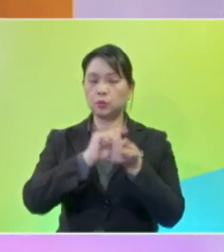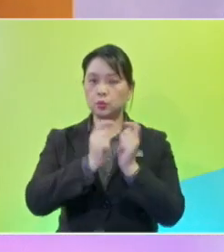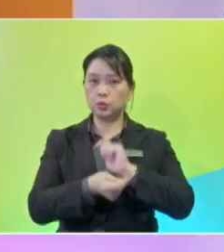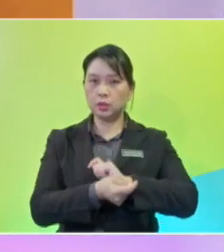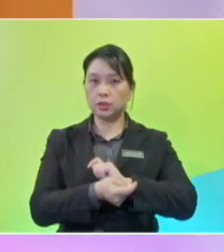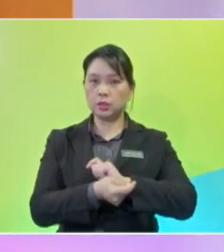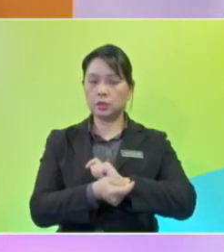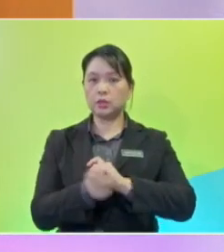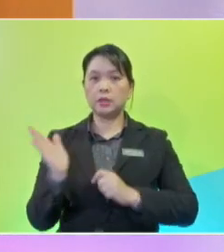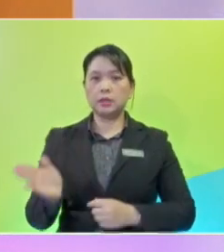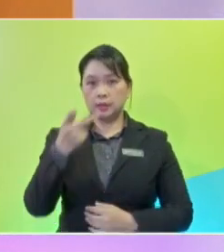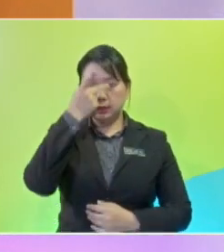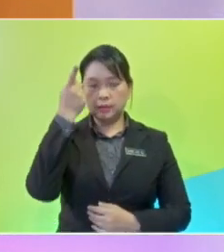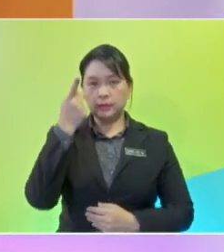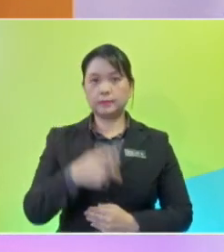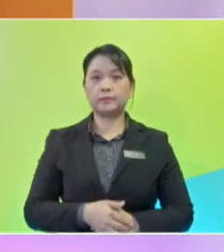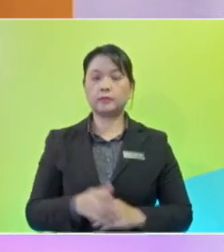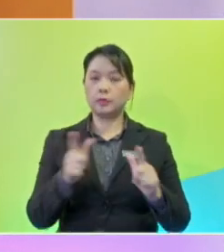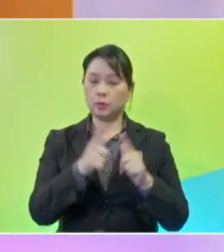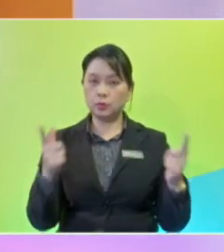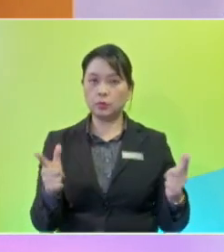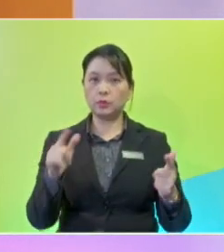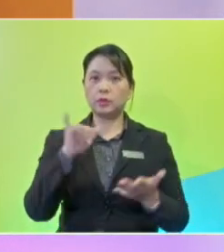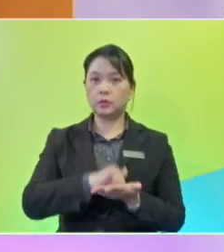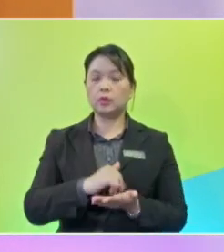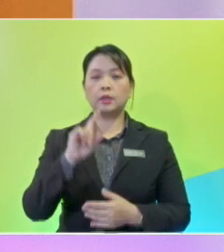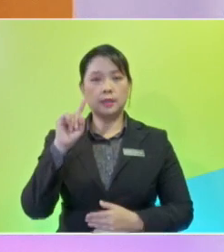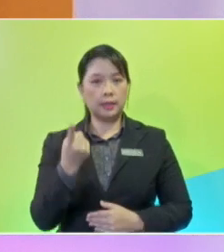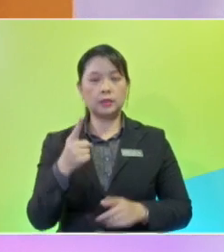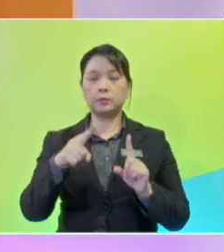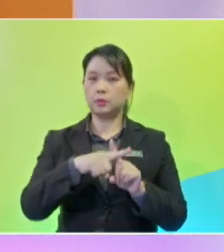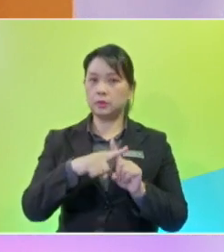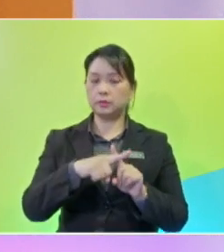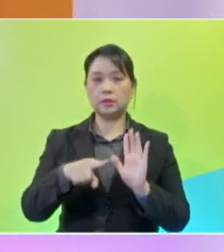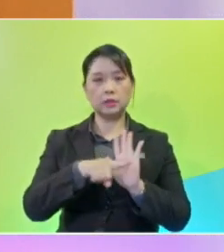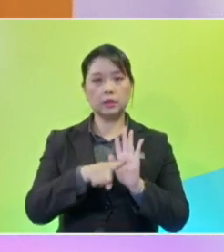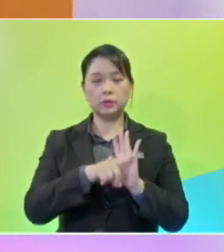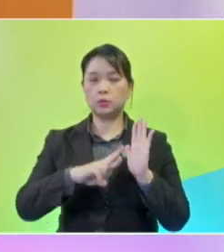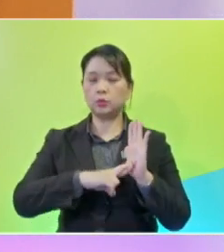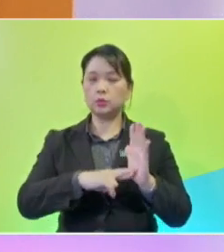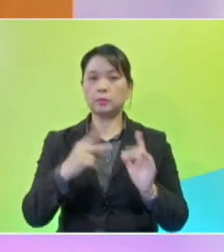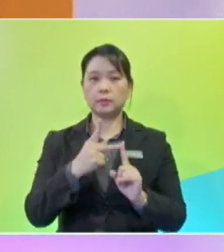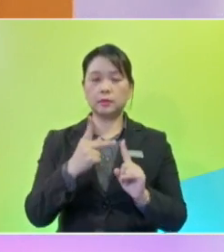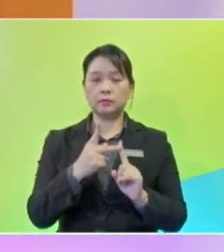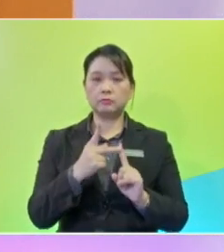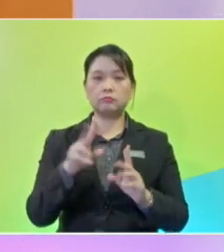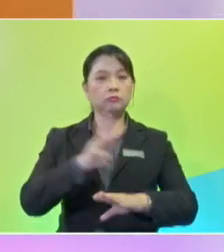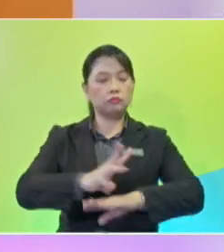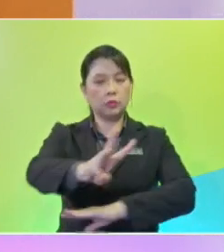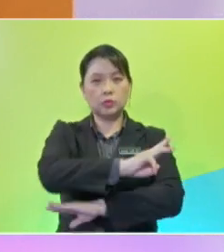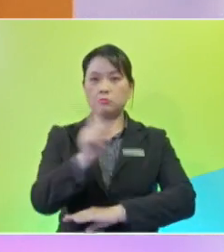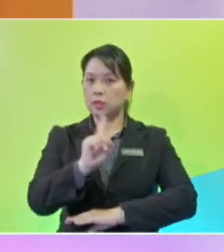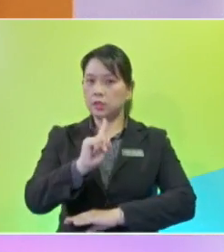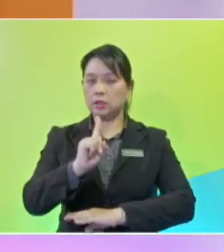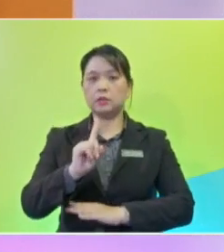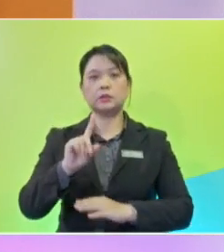23 ini luas itu hanya positif negatif kepada kawasan mana